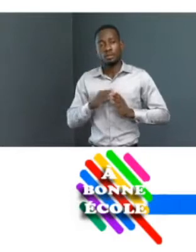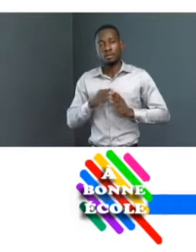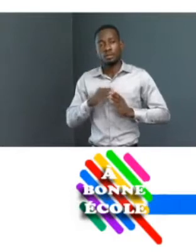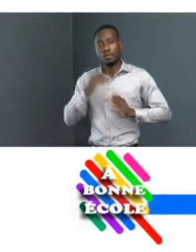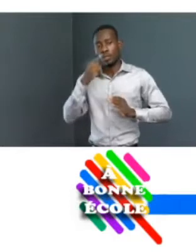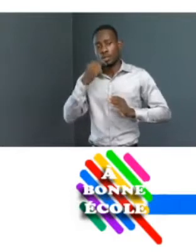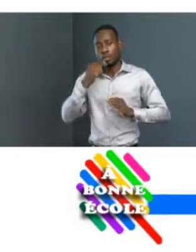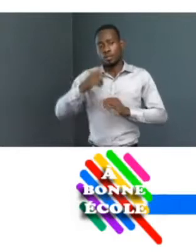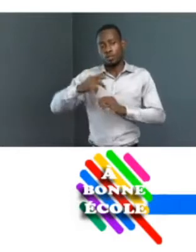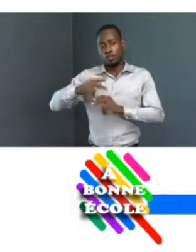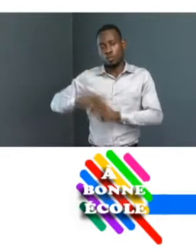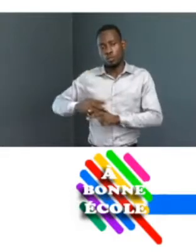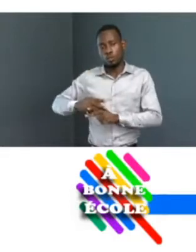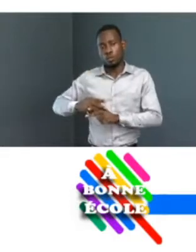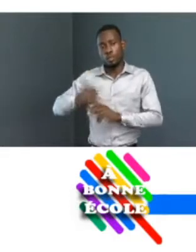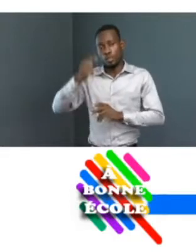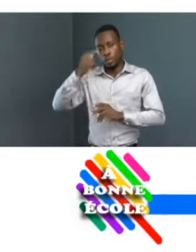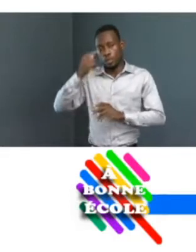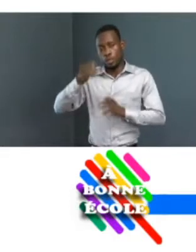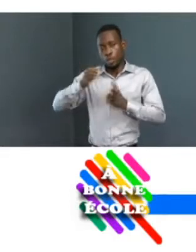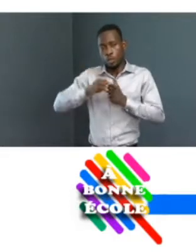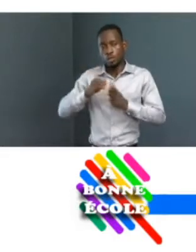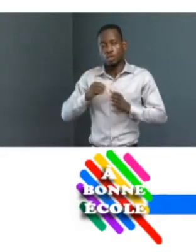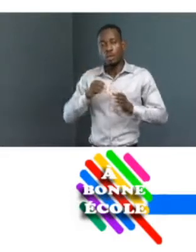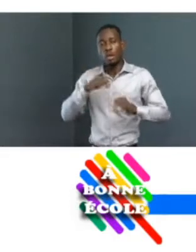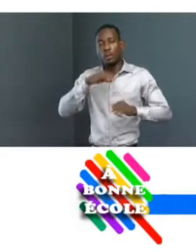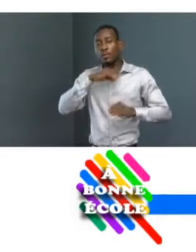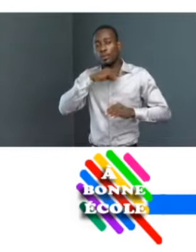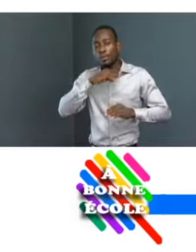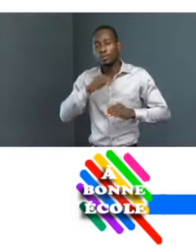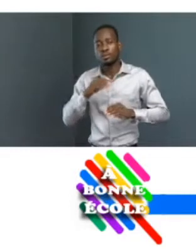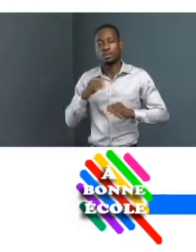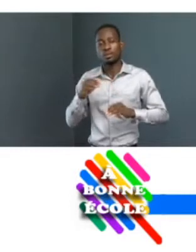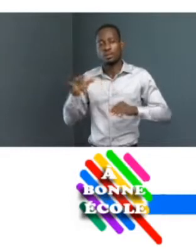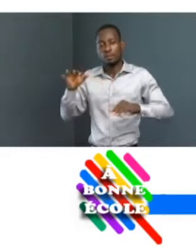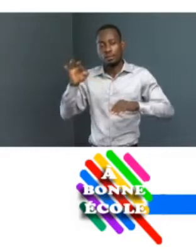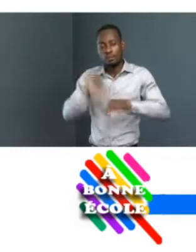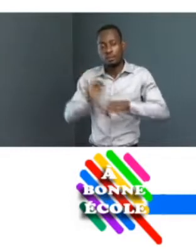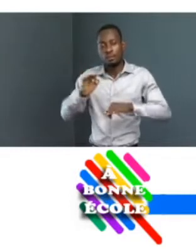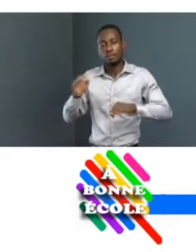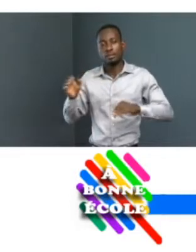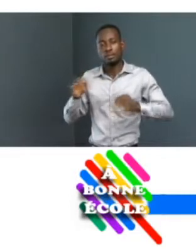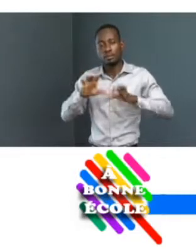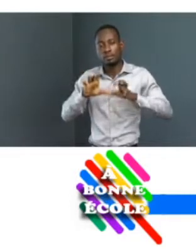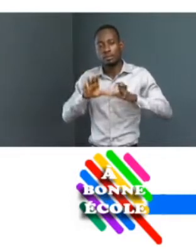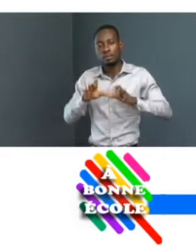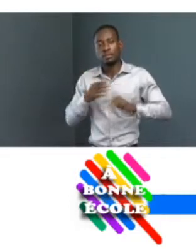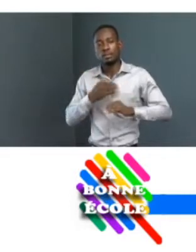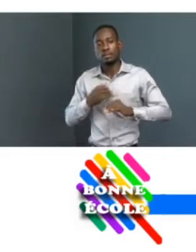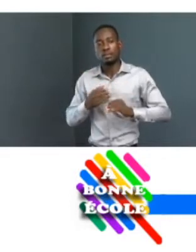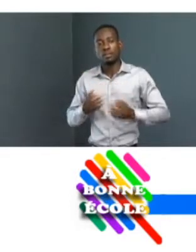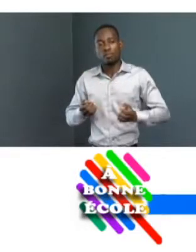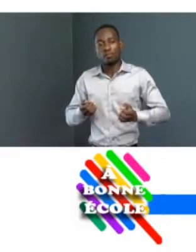qui protègent l'œil contre la poussière, les insectes et une